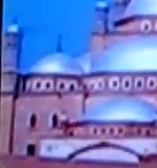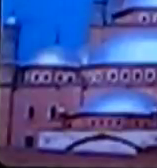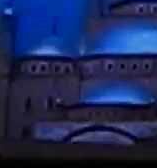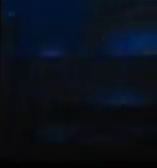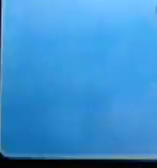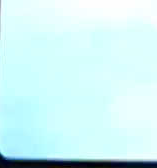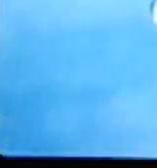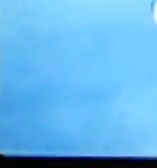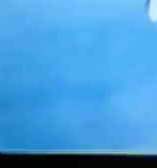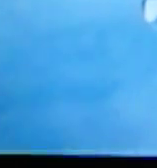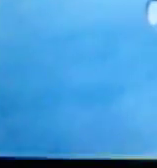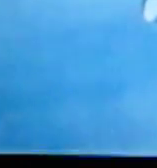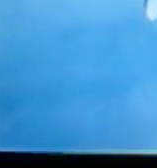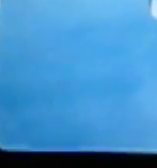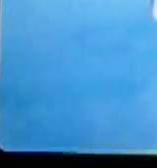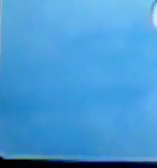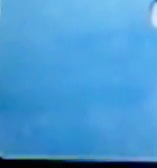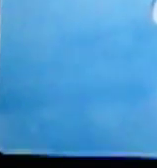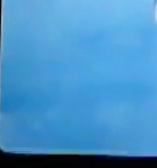حامدون.